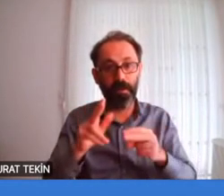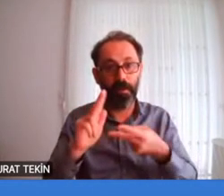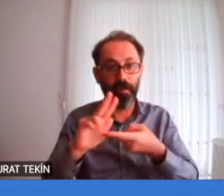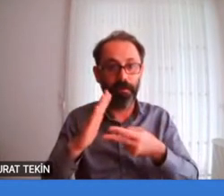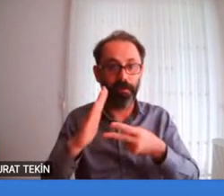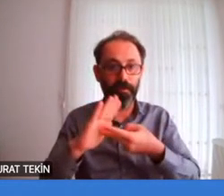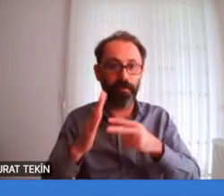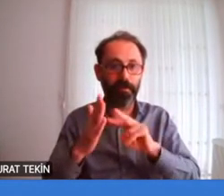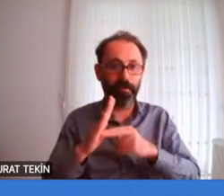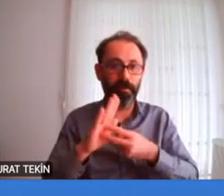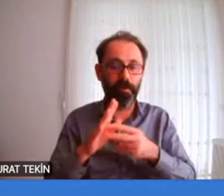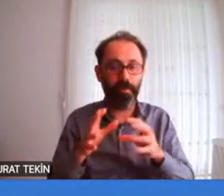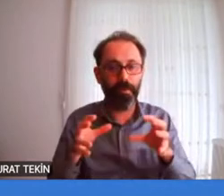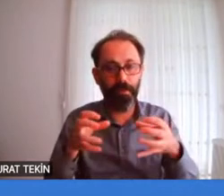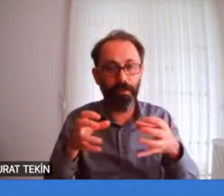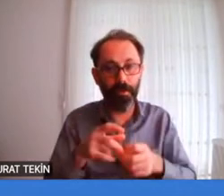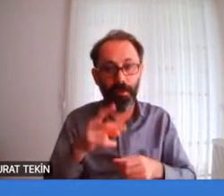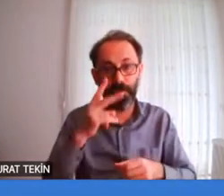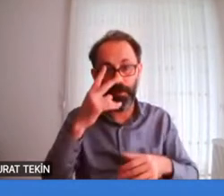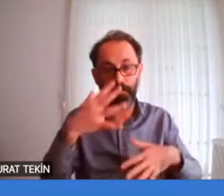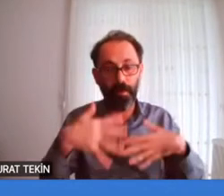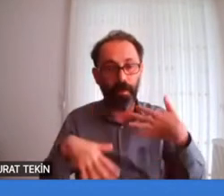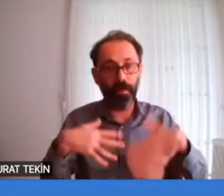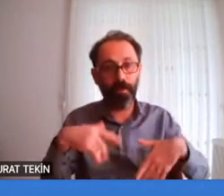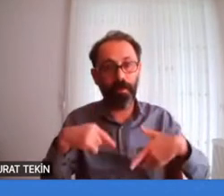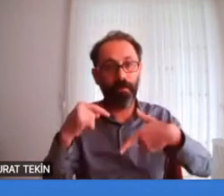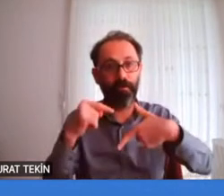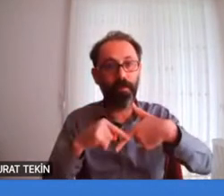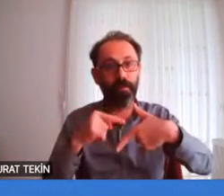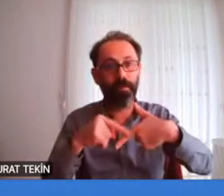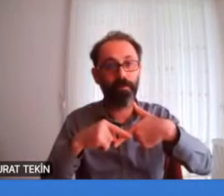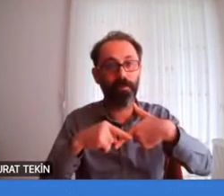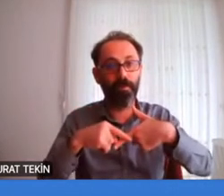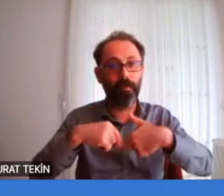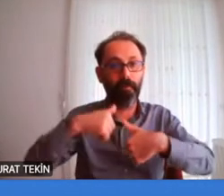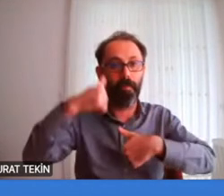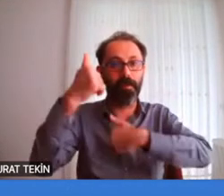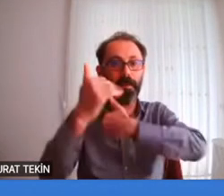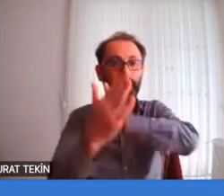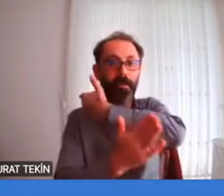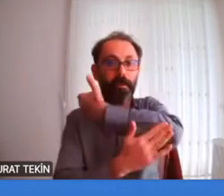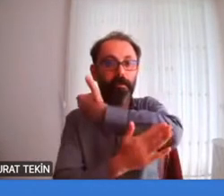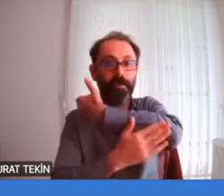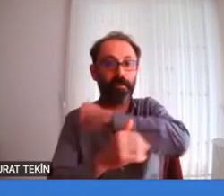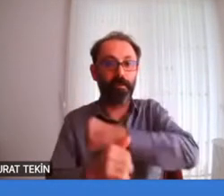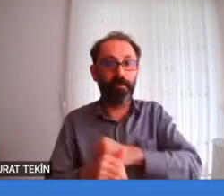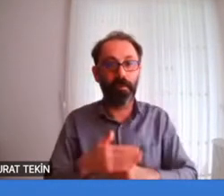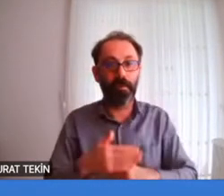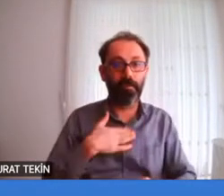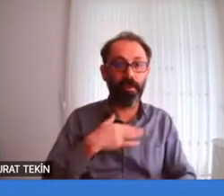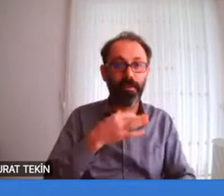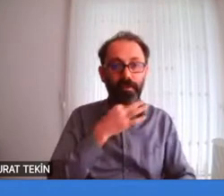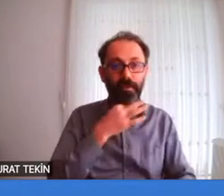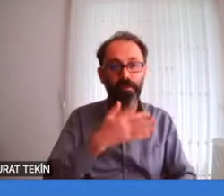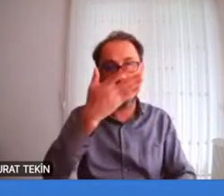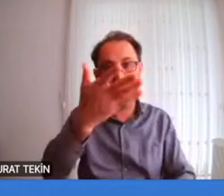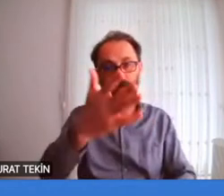ekibe, Görme Engelliler Spor Federasyonu Başkan Yardımcısı İsmail Hakkı Karaca Beyefendi'ye ben teşekkür